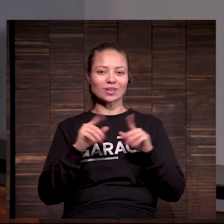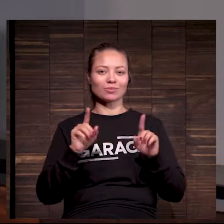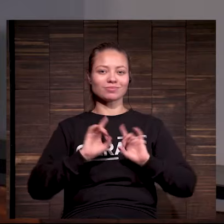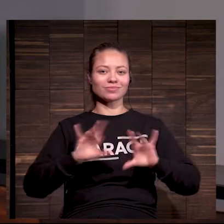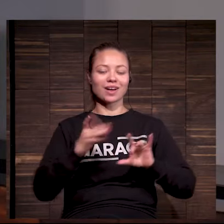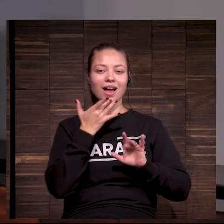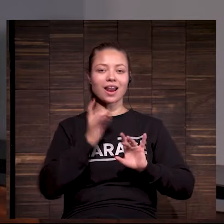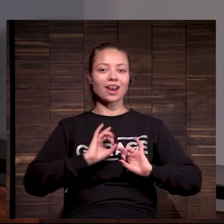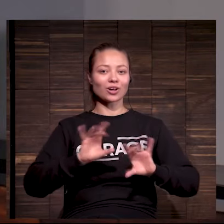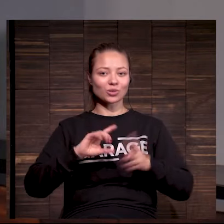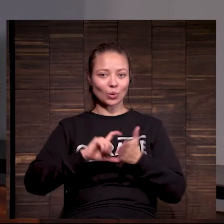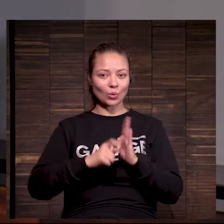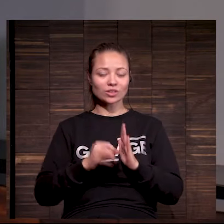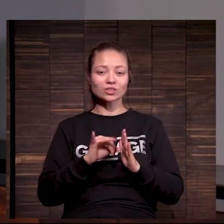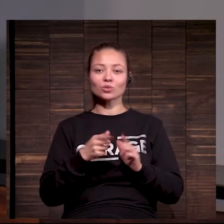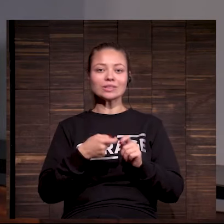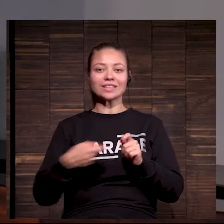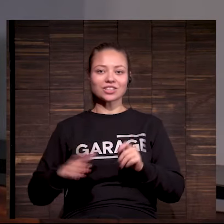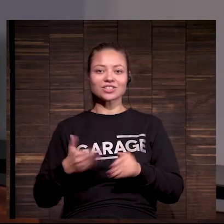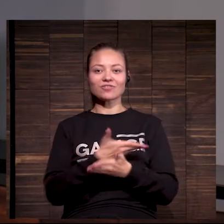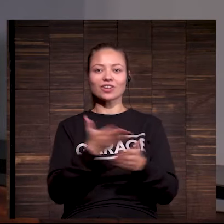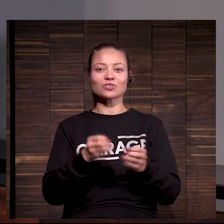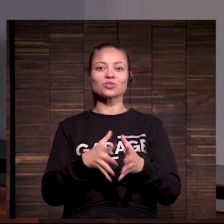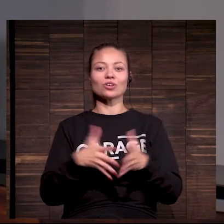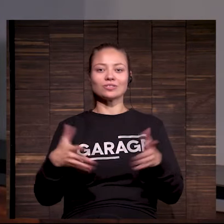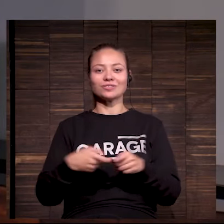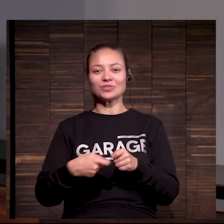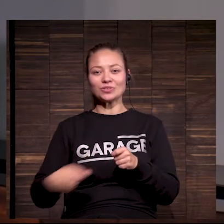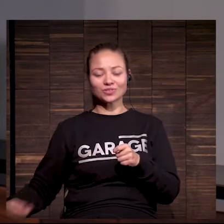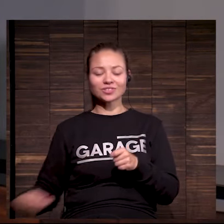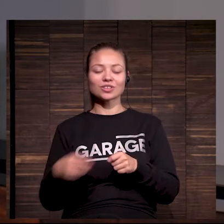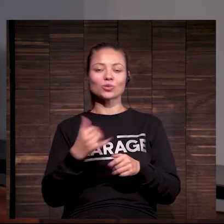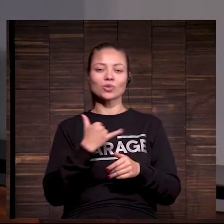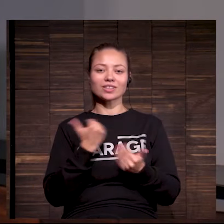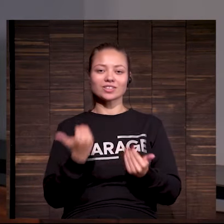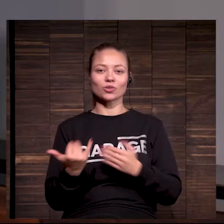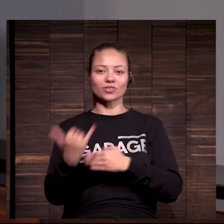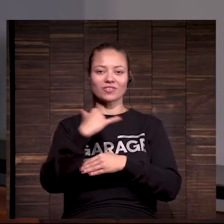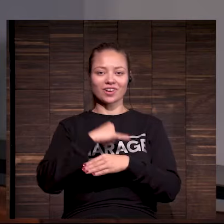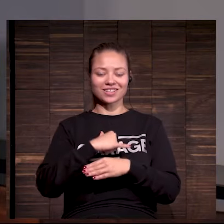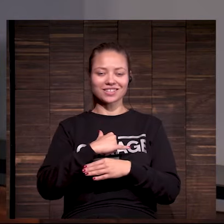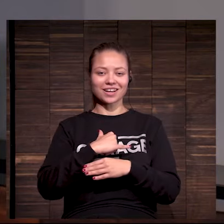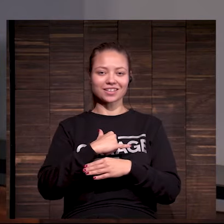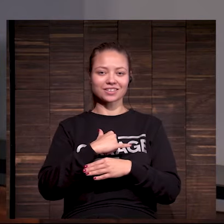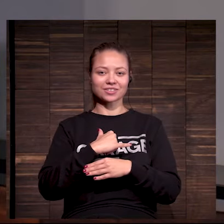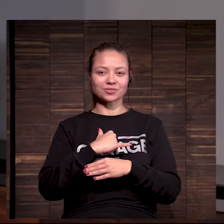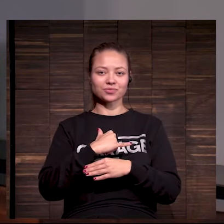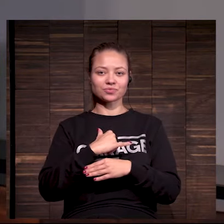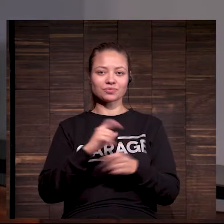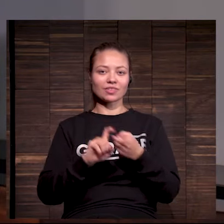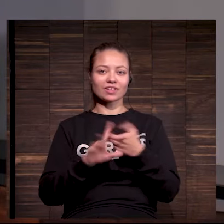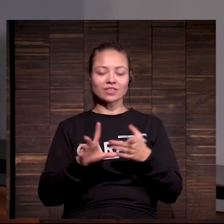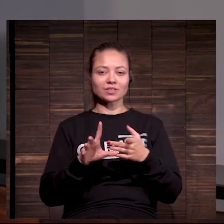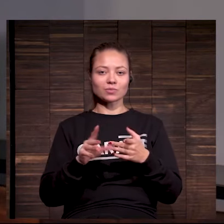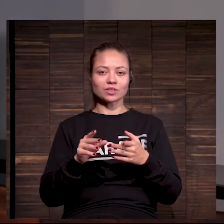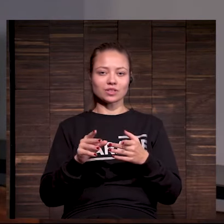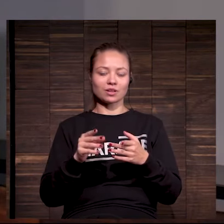чтобы не задерживать вас еще дальше сегодня у нас гостях независимый